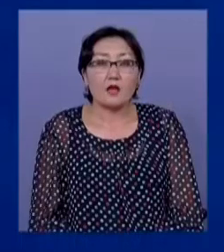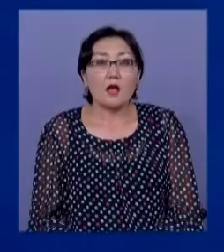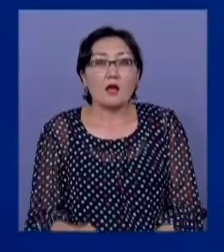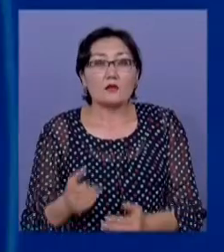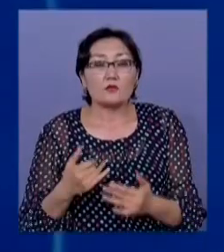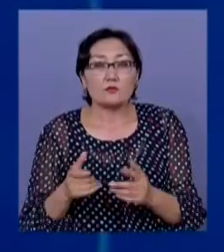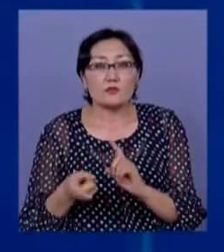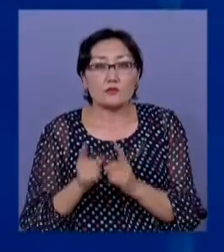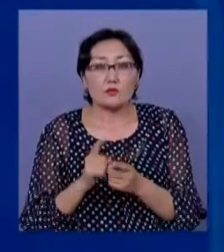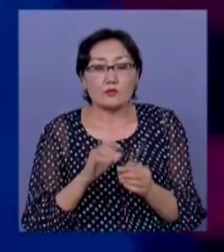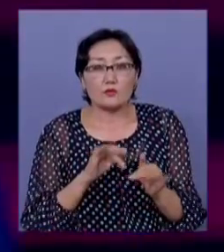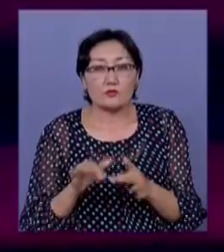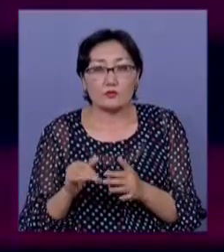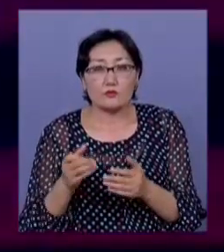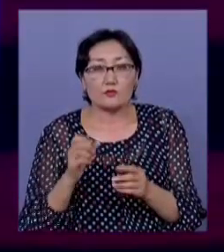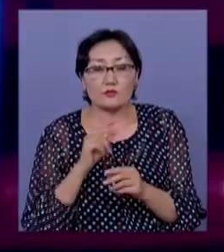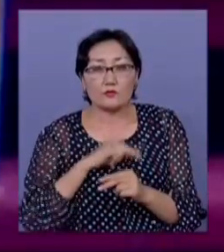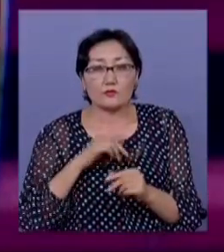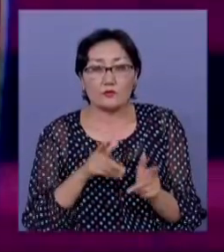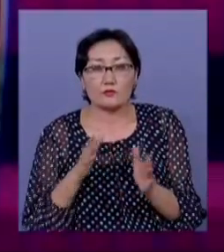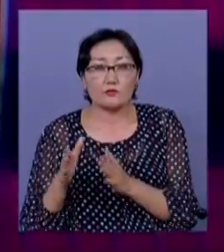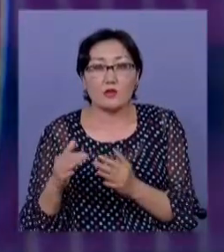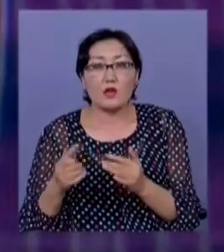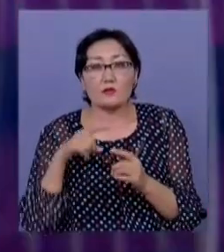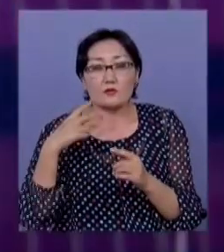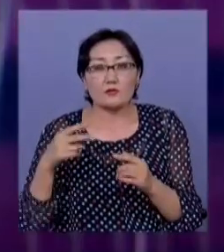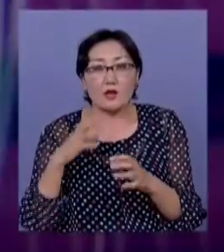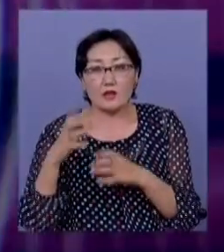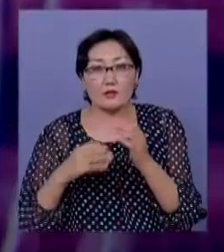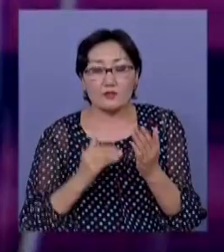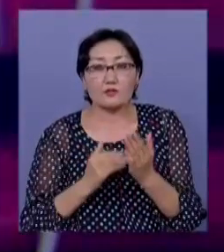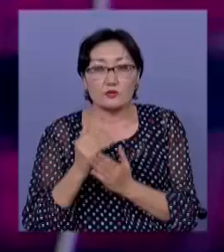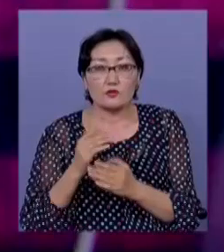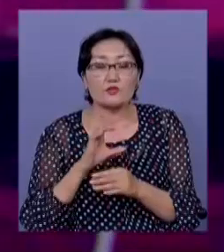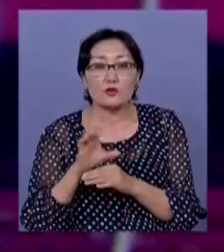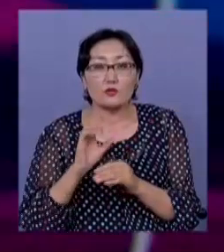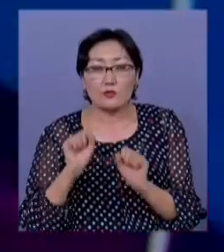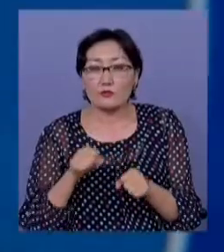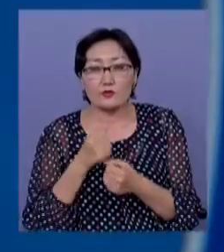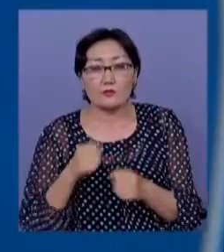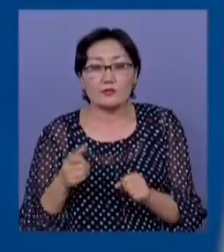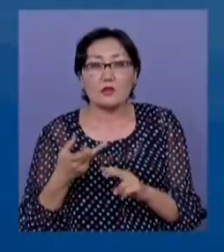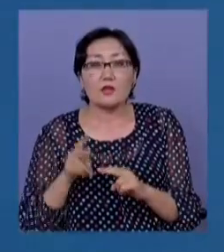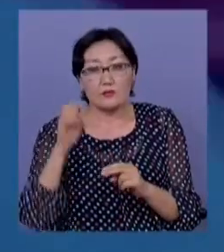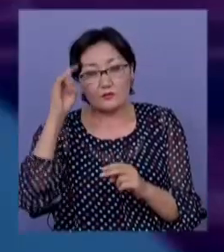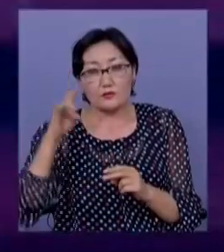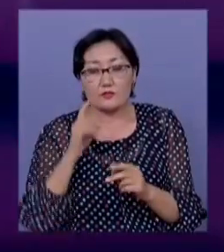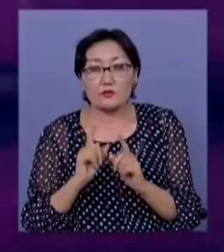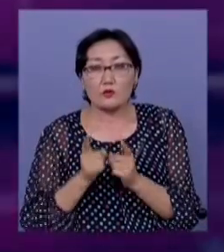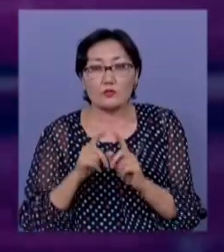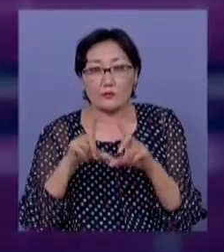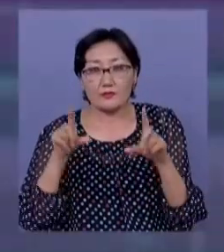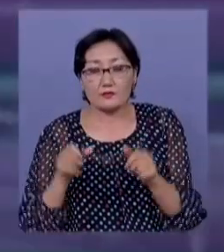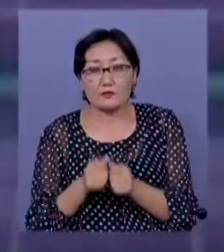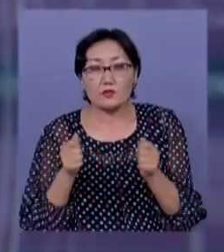Аударма ісін жолға қоймай, қазақстандық әдеби шығармаларды әлемдік деңгейге шығару мүмкін емес. Ол үшін елде аударма мектептерін